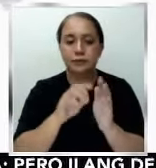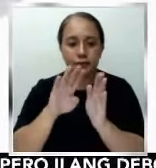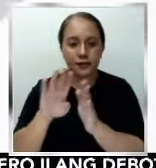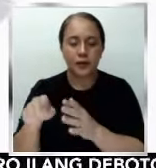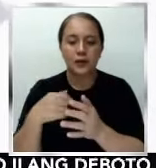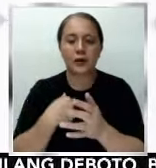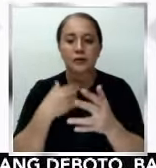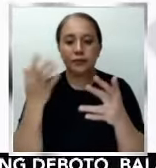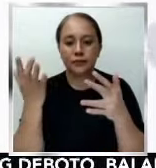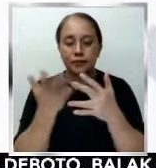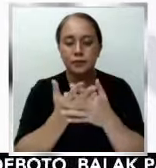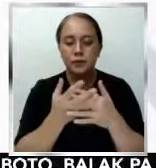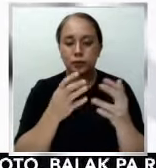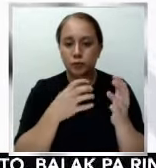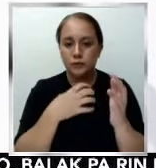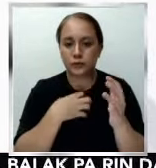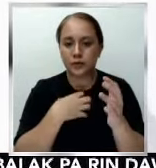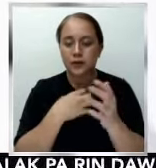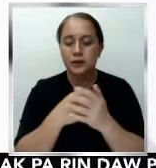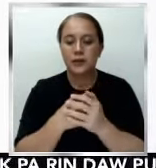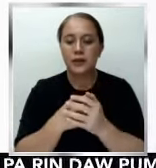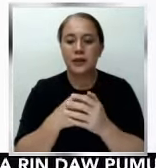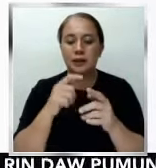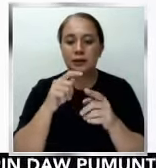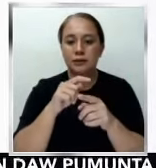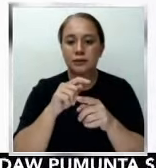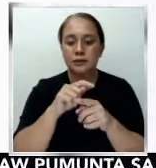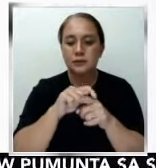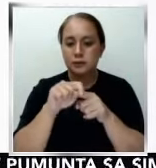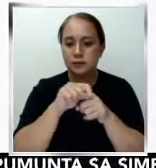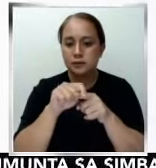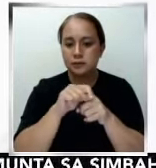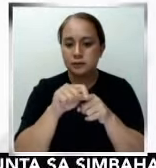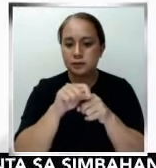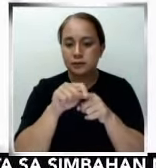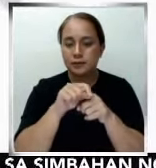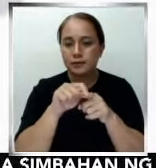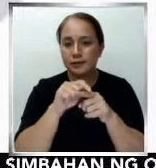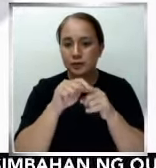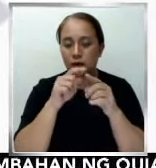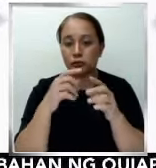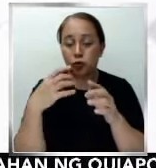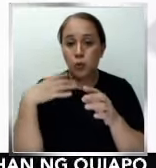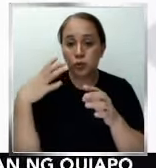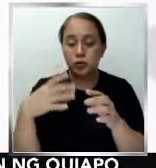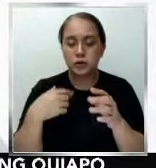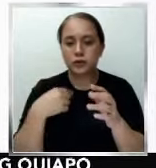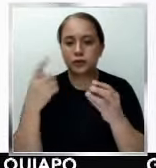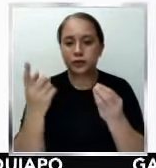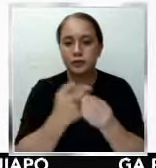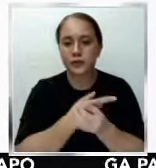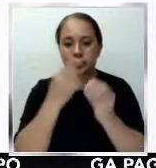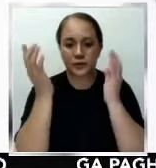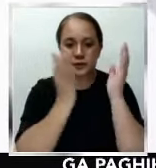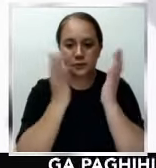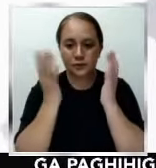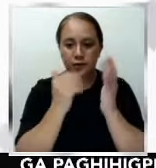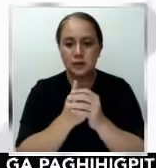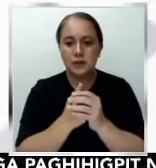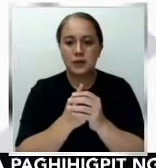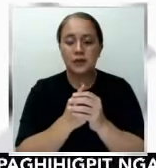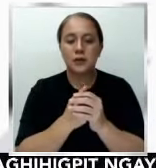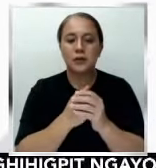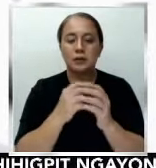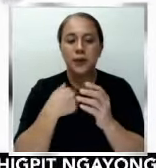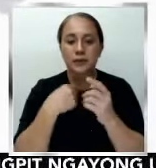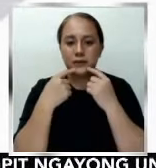nila nagreklamo ang Ukrainian coach ni EJ na si Vitaly Petrov at agarang pagpapatanggal sa serbisyo. Pati na ang pagdideklara sa